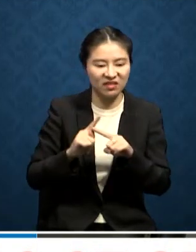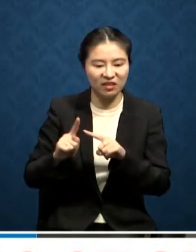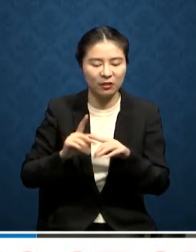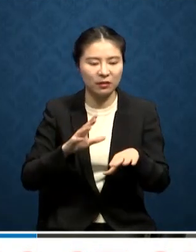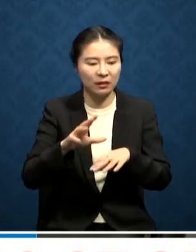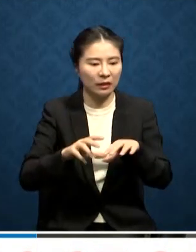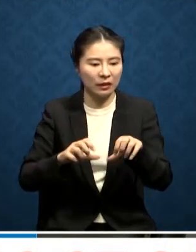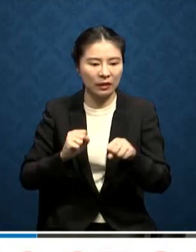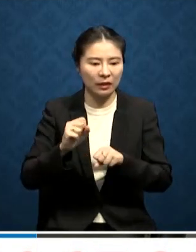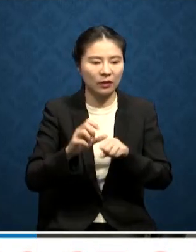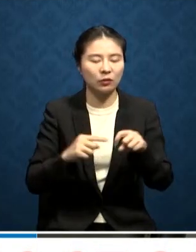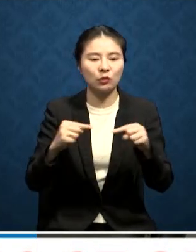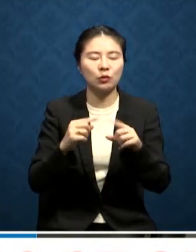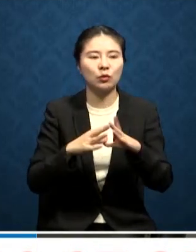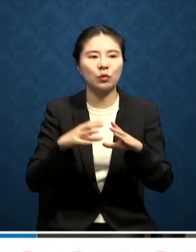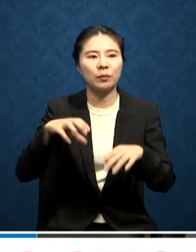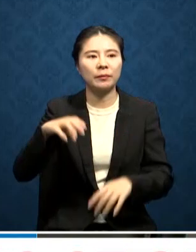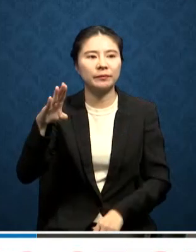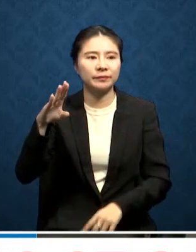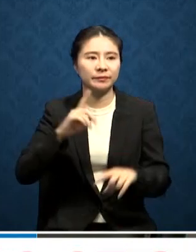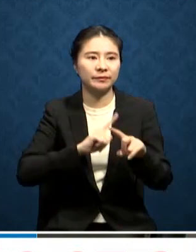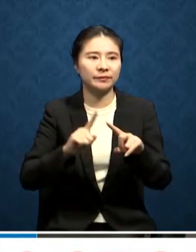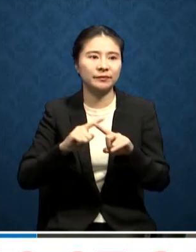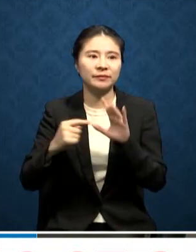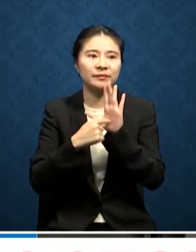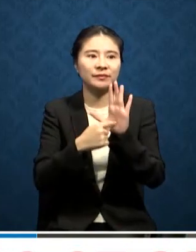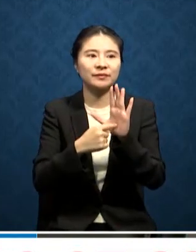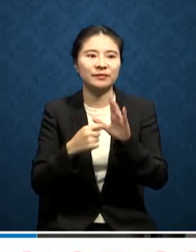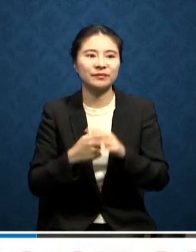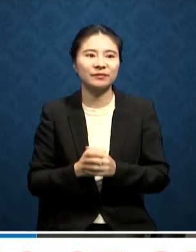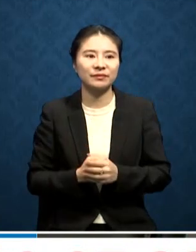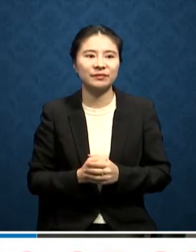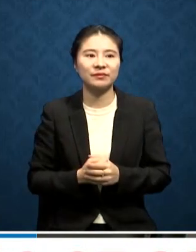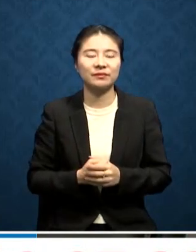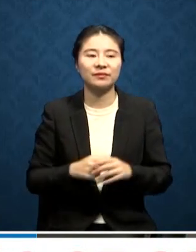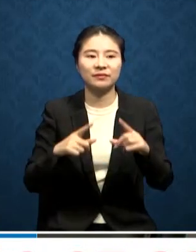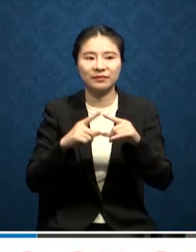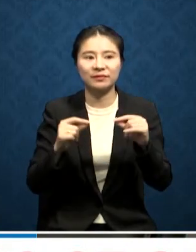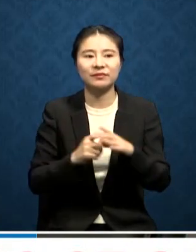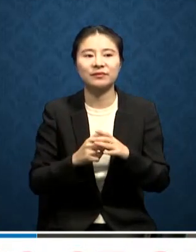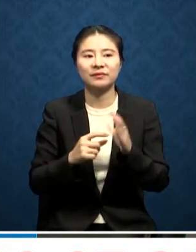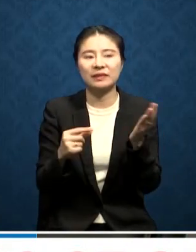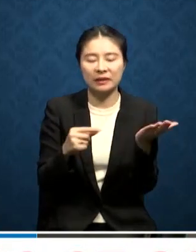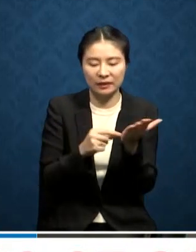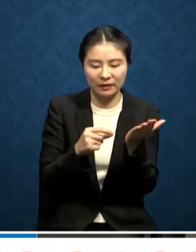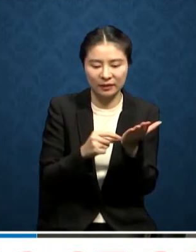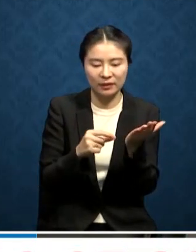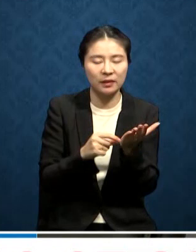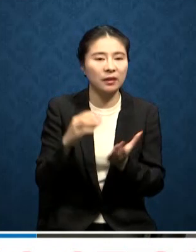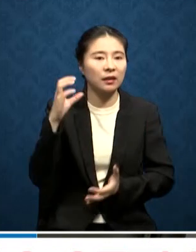ทุนนิยมยกตัวอย่างง่ายๆเรื่องซิมโทรศัพท์เอ่อท่าน